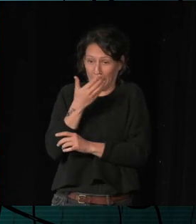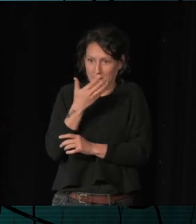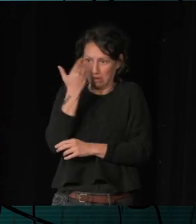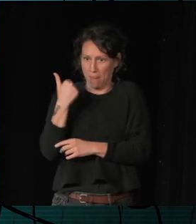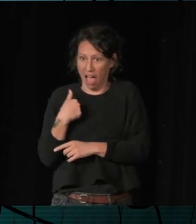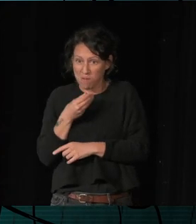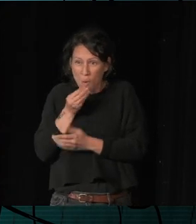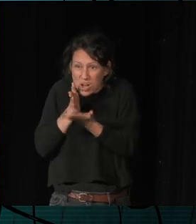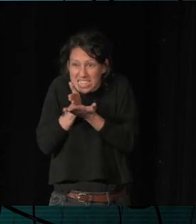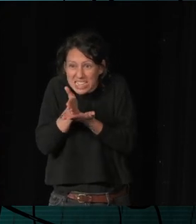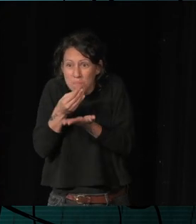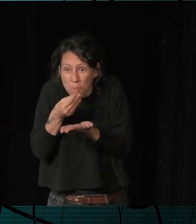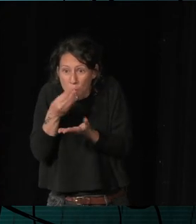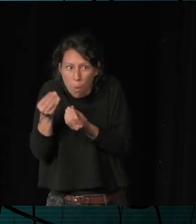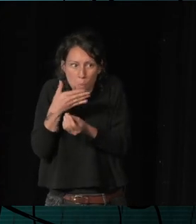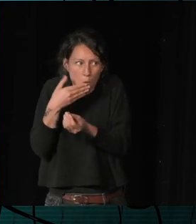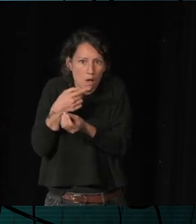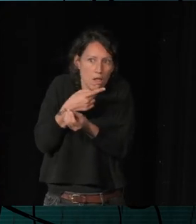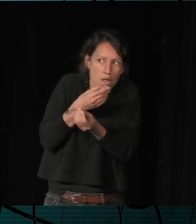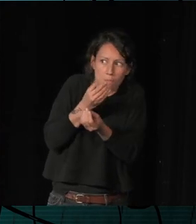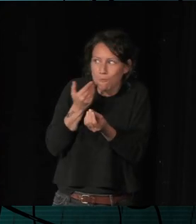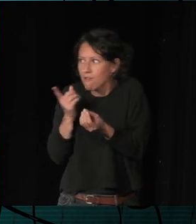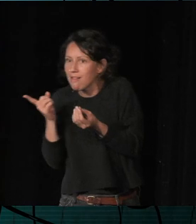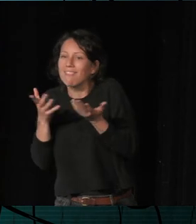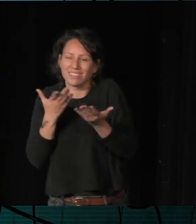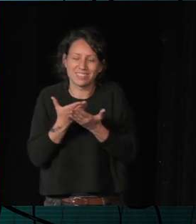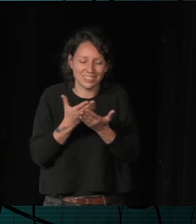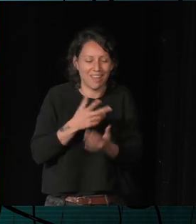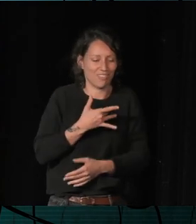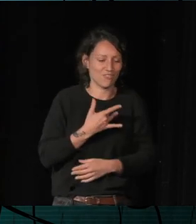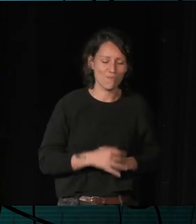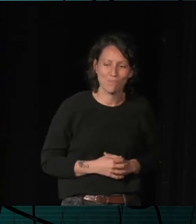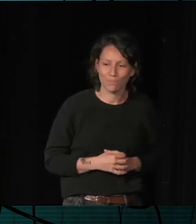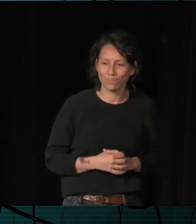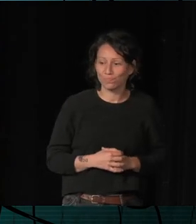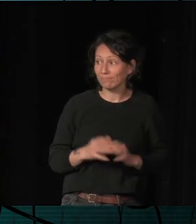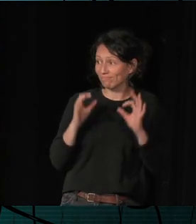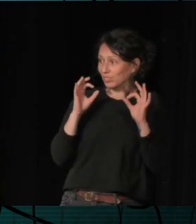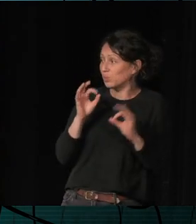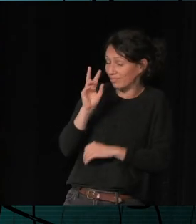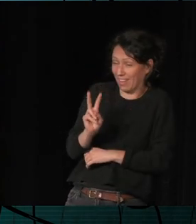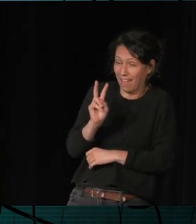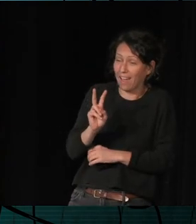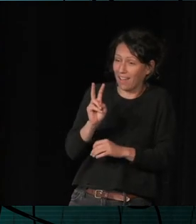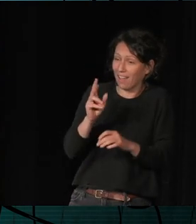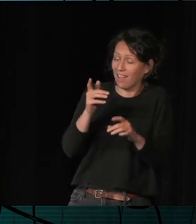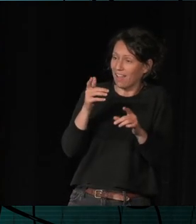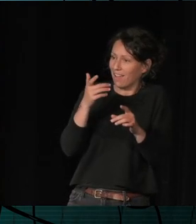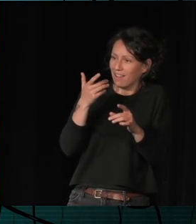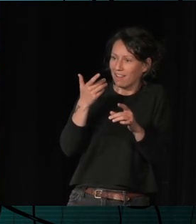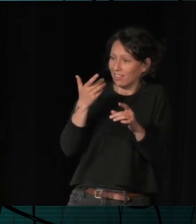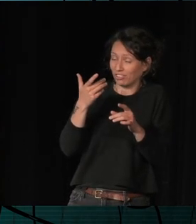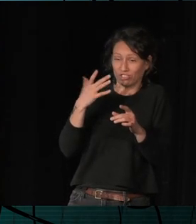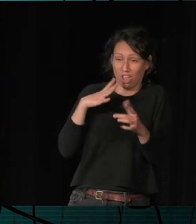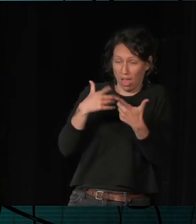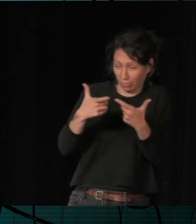l'impression qu'il y a toujours ce jeu de déstabilisation du joueur, de la joueuse. C'est les espaces restreints, les espaces ouverts, les espaces safe, les espaces